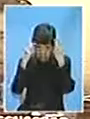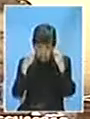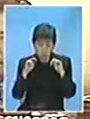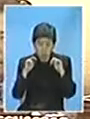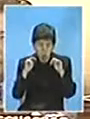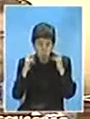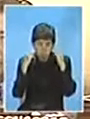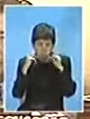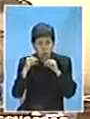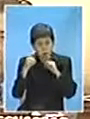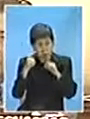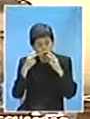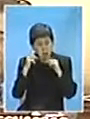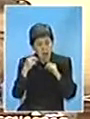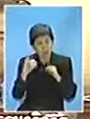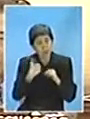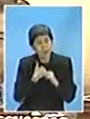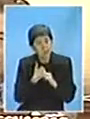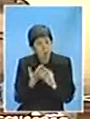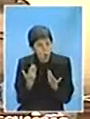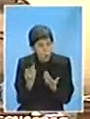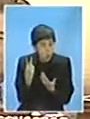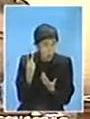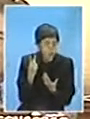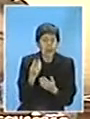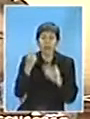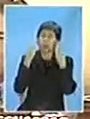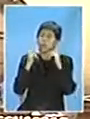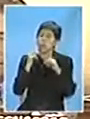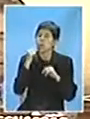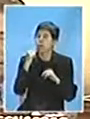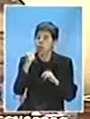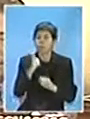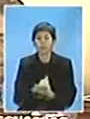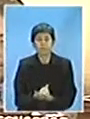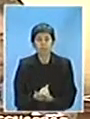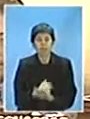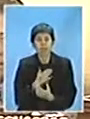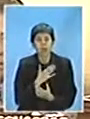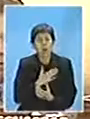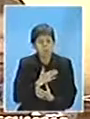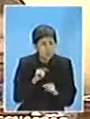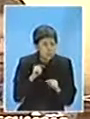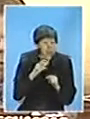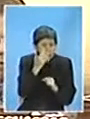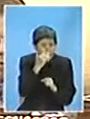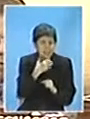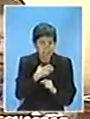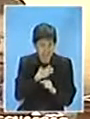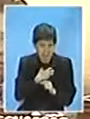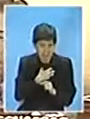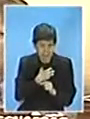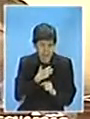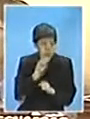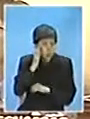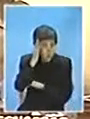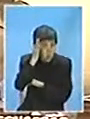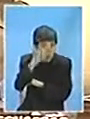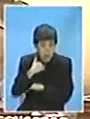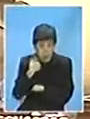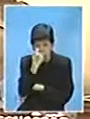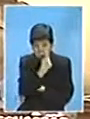ครับเป็นนายกได้อยู่แล้วแค่อีกเสียง2เสียงเนี่ยเป็นได้อยู่แล้วแต่เราที่เราเปิดช่องอันนี้เปิดเพื่อบอกว่าเผื่ออนาคตมีค